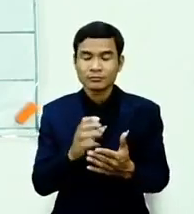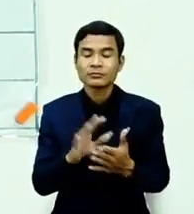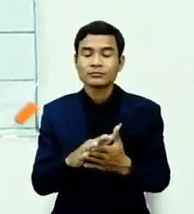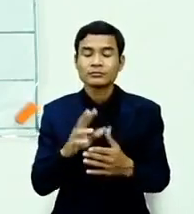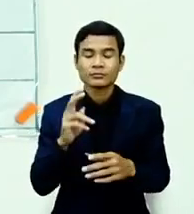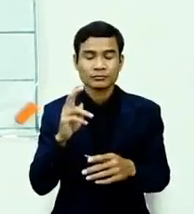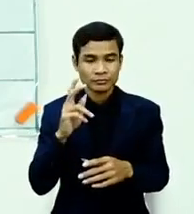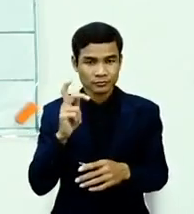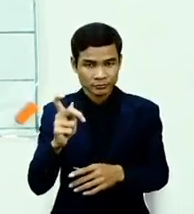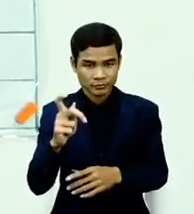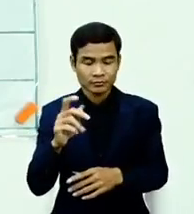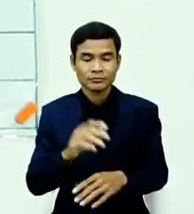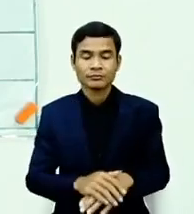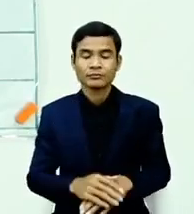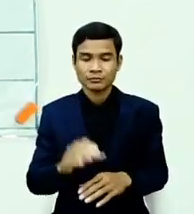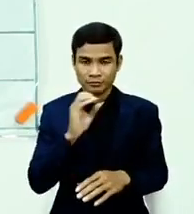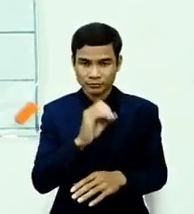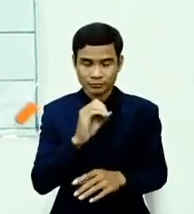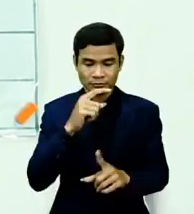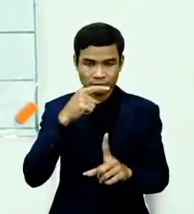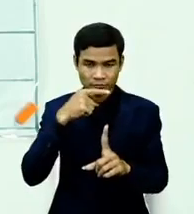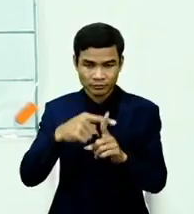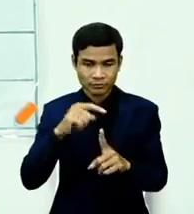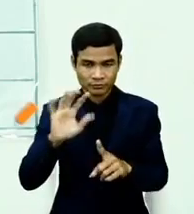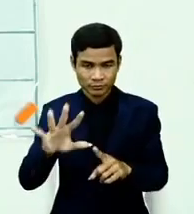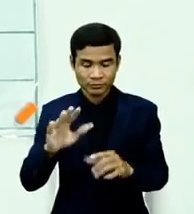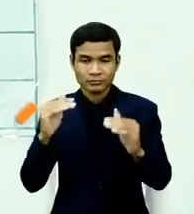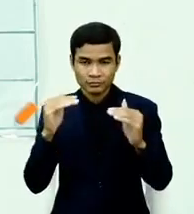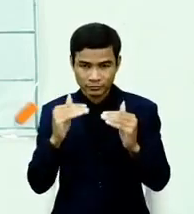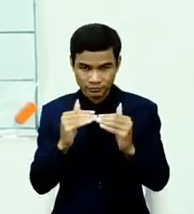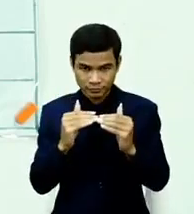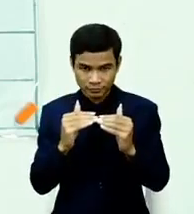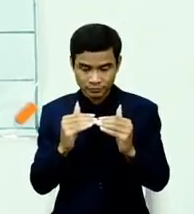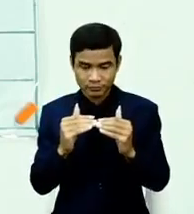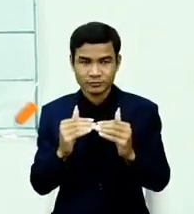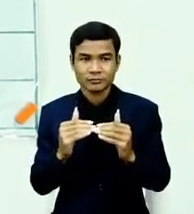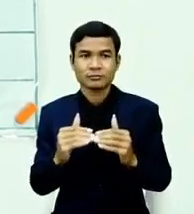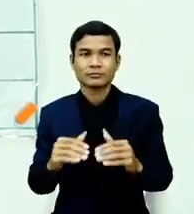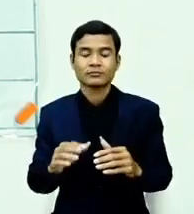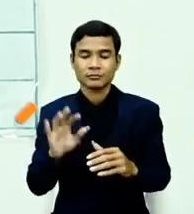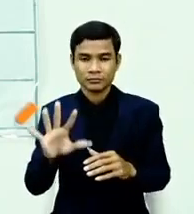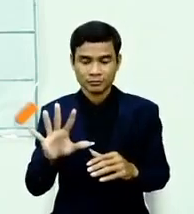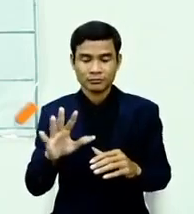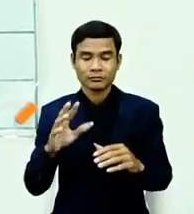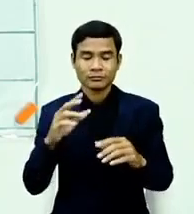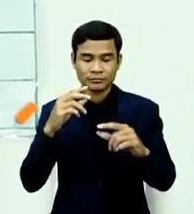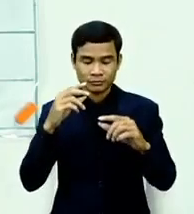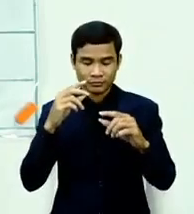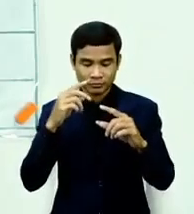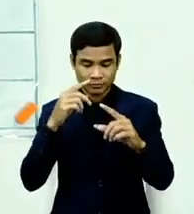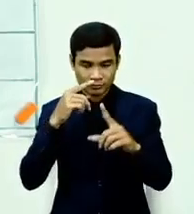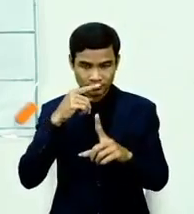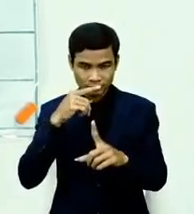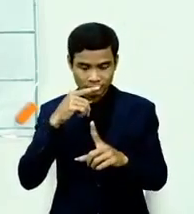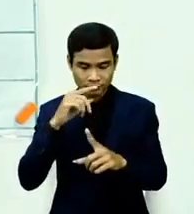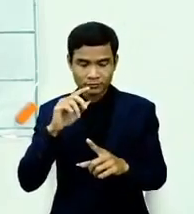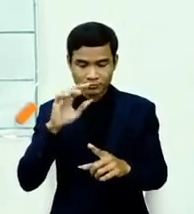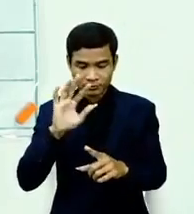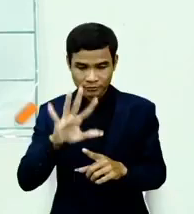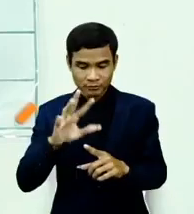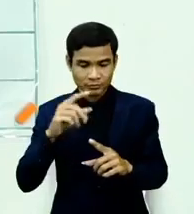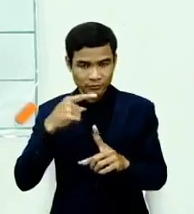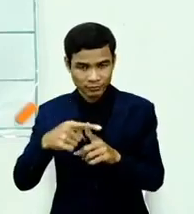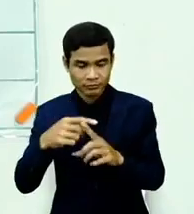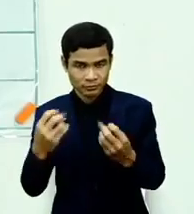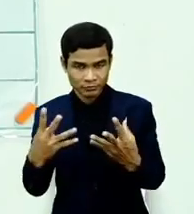ចា0បូក5ស្មើ5បូកបូកប៉ុន្មានដែរ